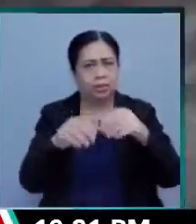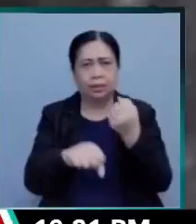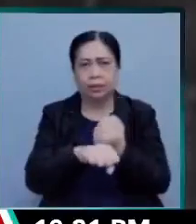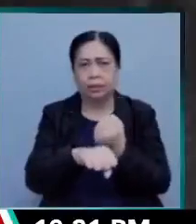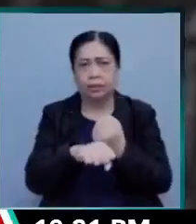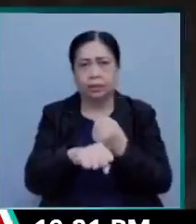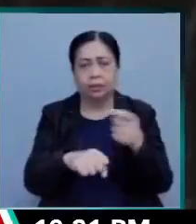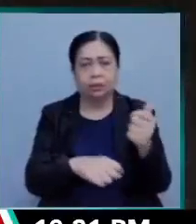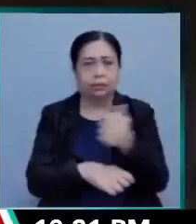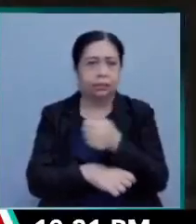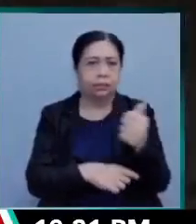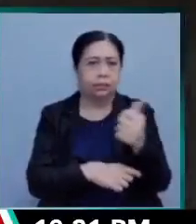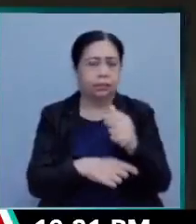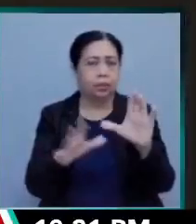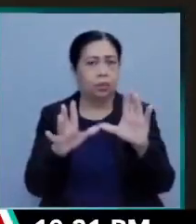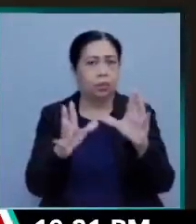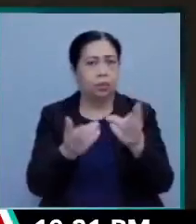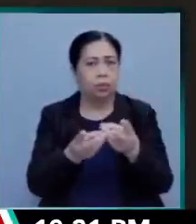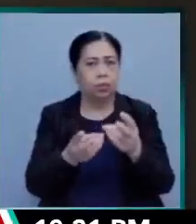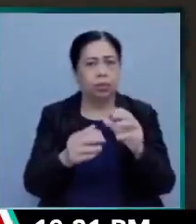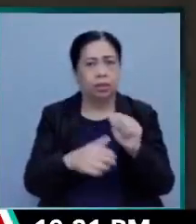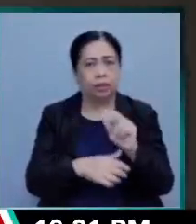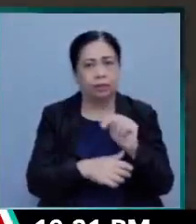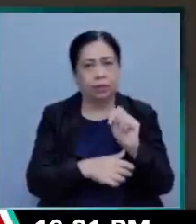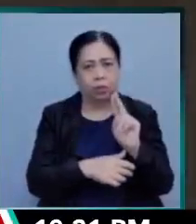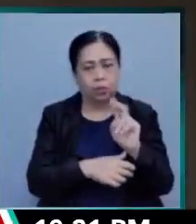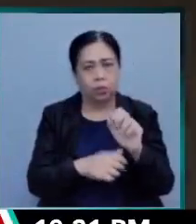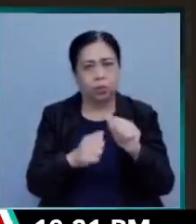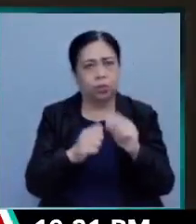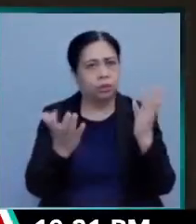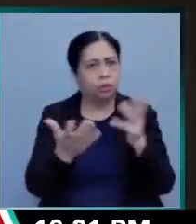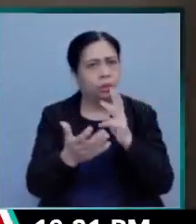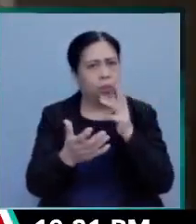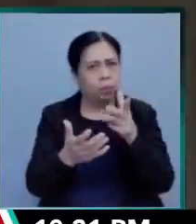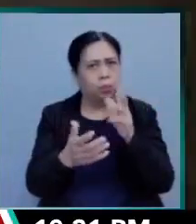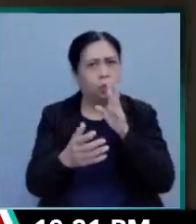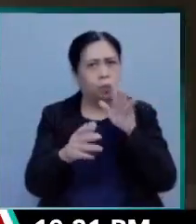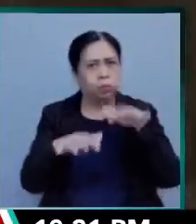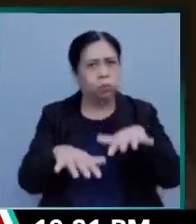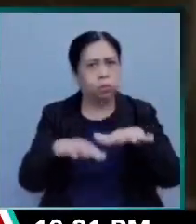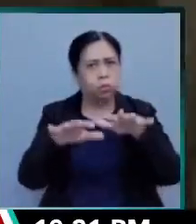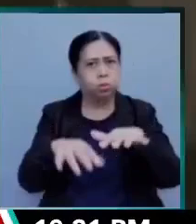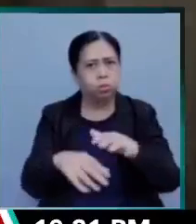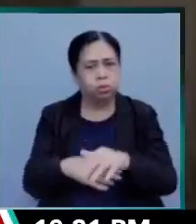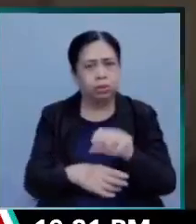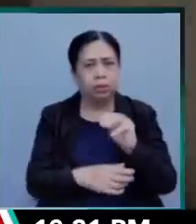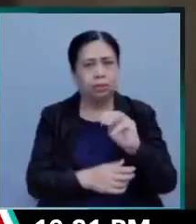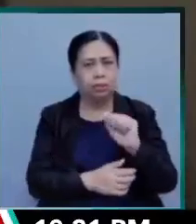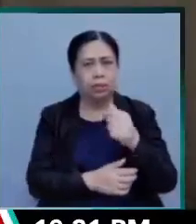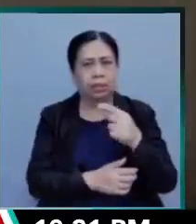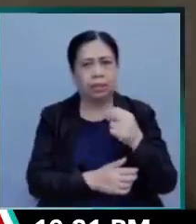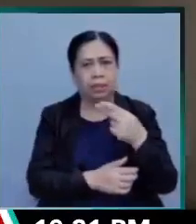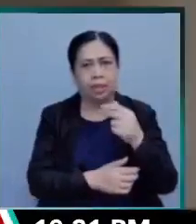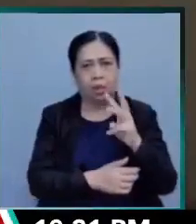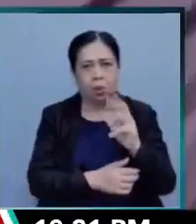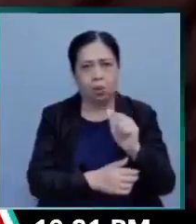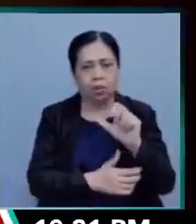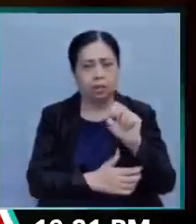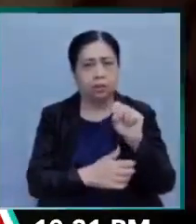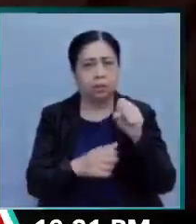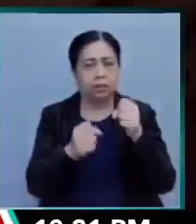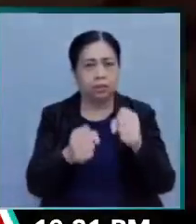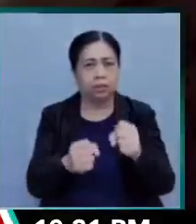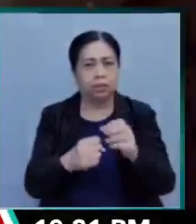sa Commonwealth Avenue. Nagmistulang dagat ang bahaging ito sa Maginhawa Street. Ang malakas na ulan sa Barangay Laging